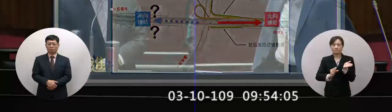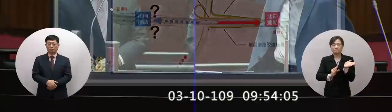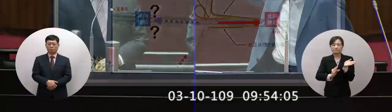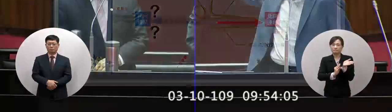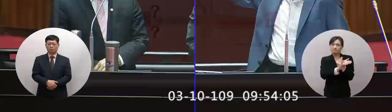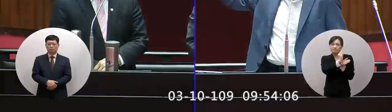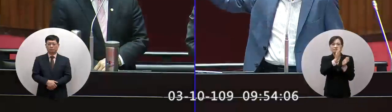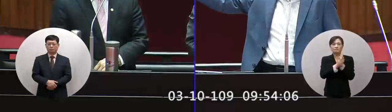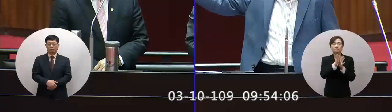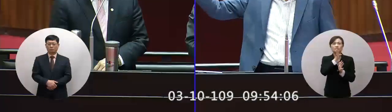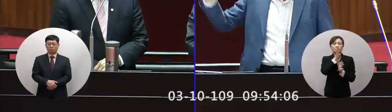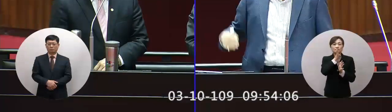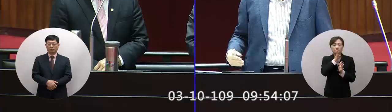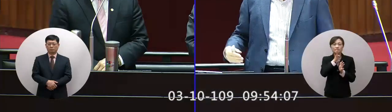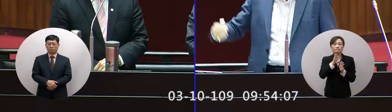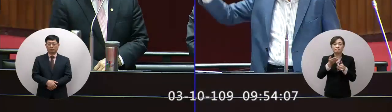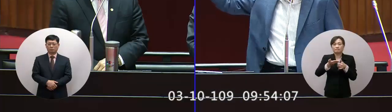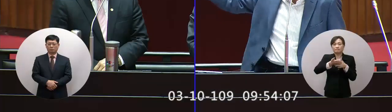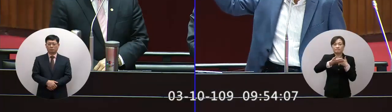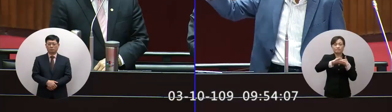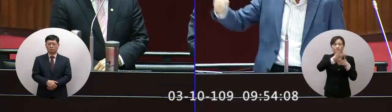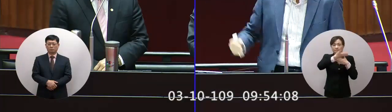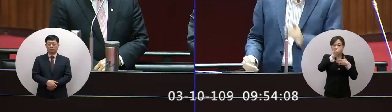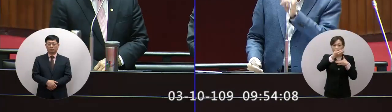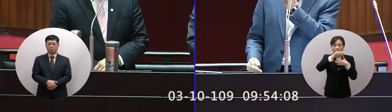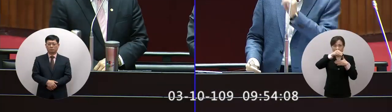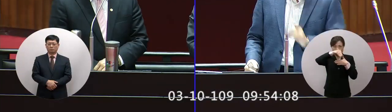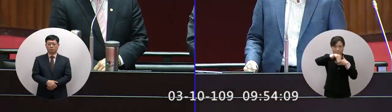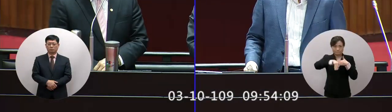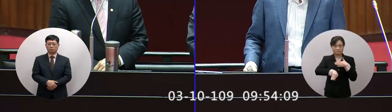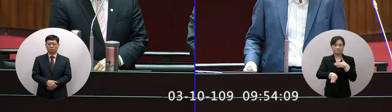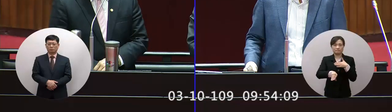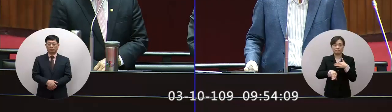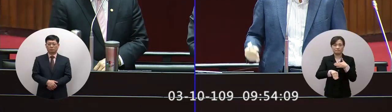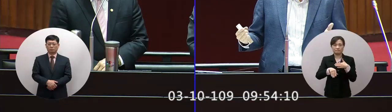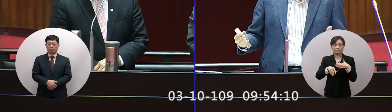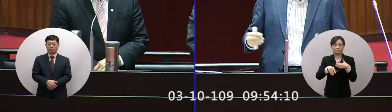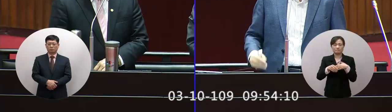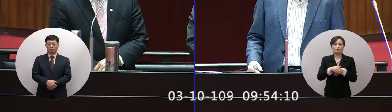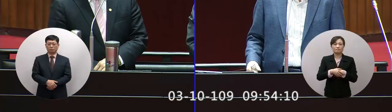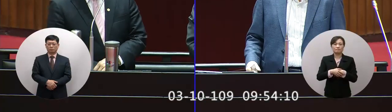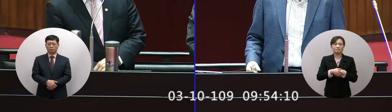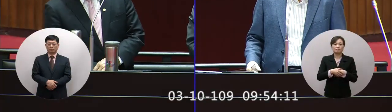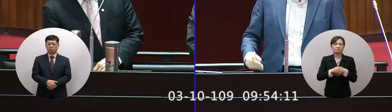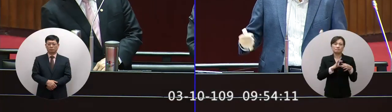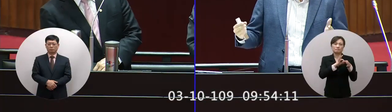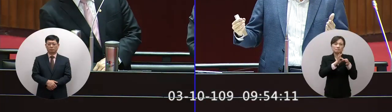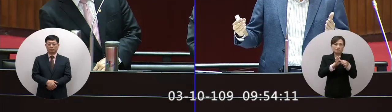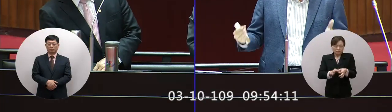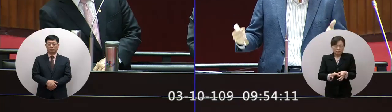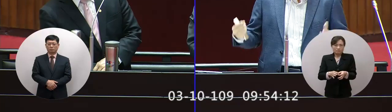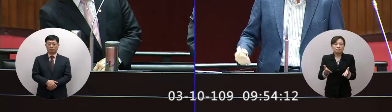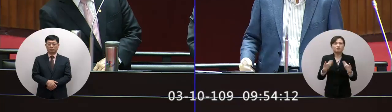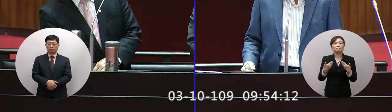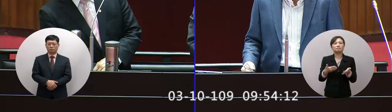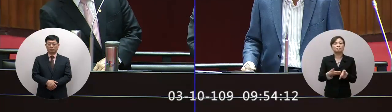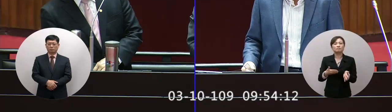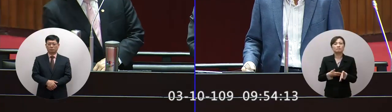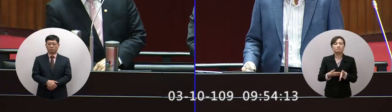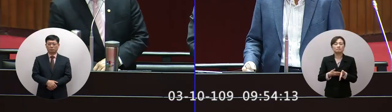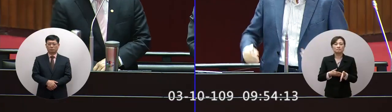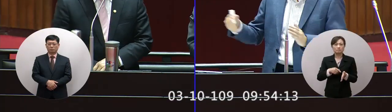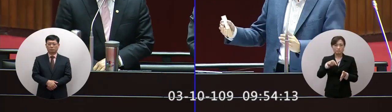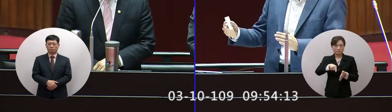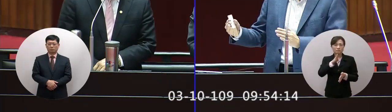者从北边回到我们桃园来下来往北端的连接，你给我们。当然你说这是第一